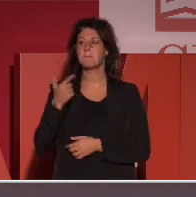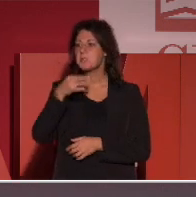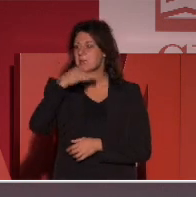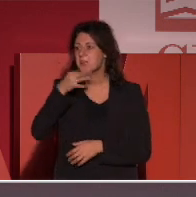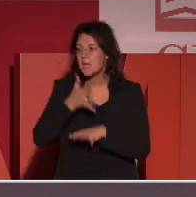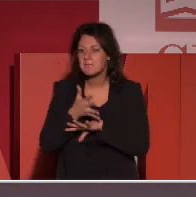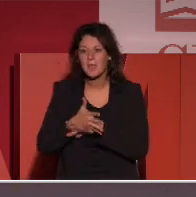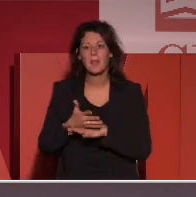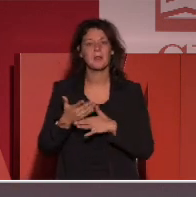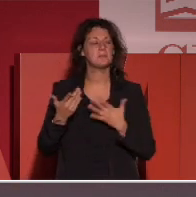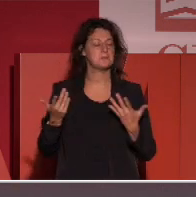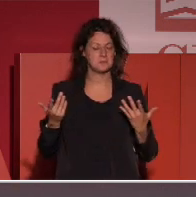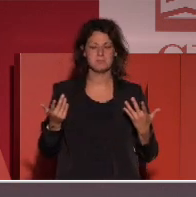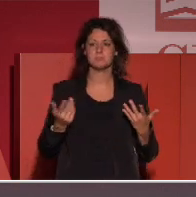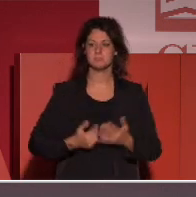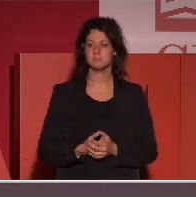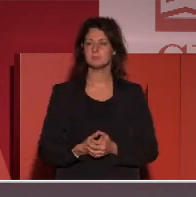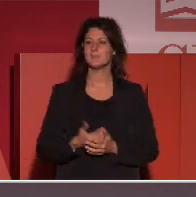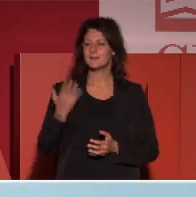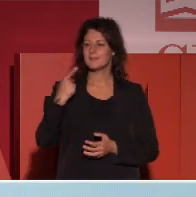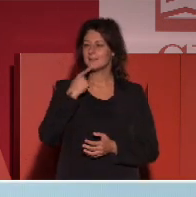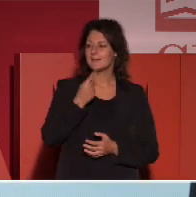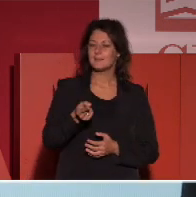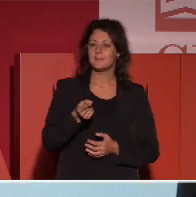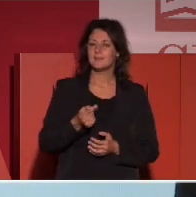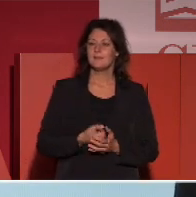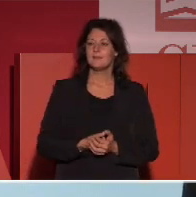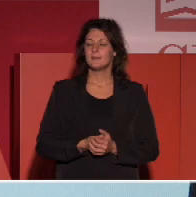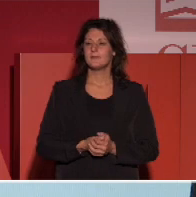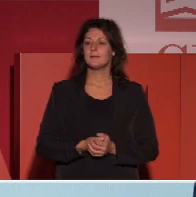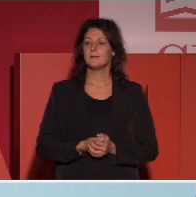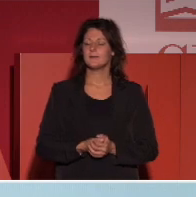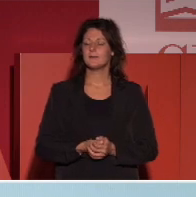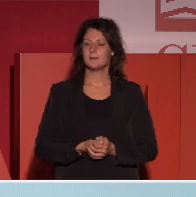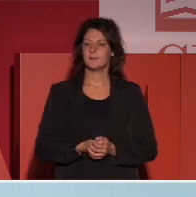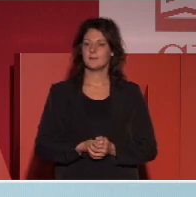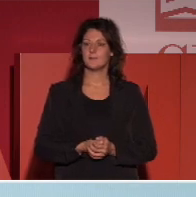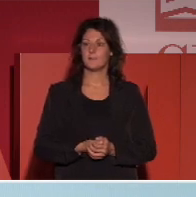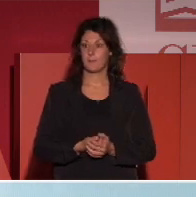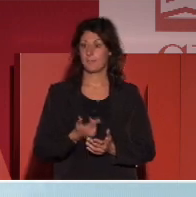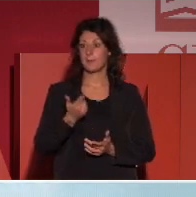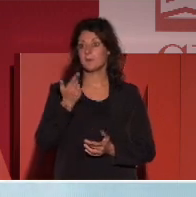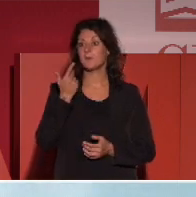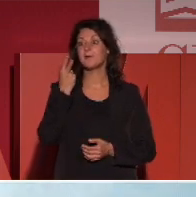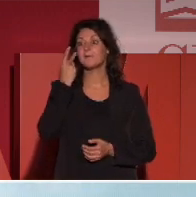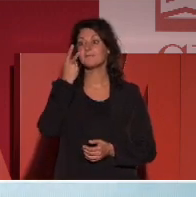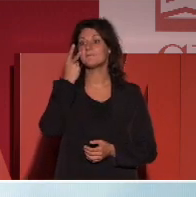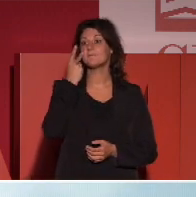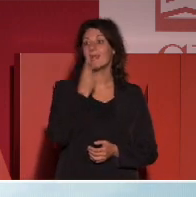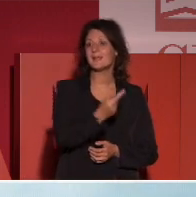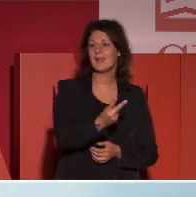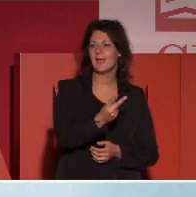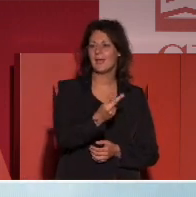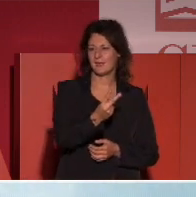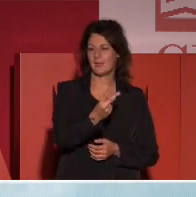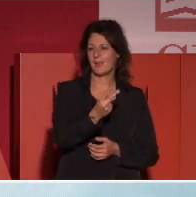sia importante come la differenza la faccia saper vedere la cosa magari piccola che però diventa grande come non è lo chef